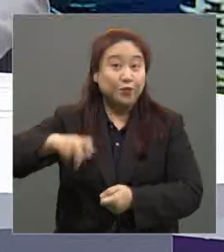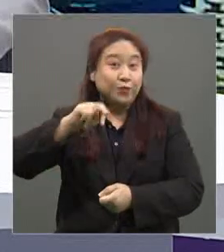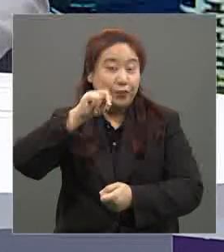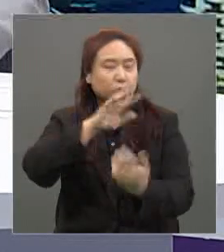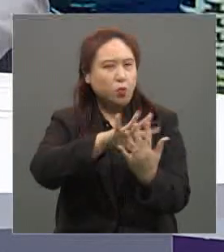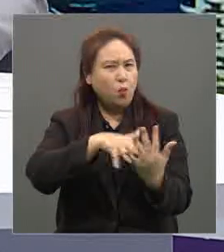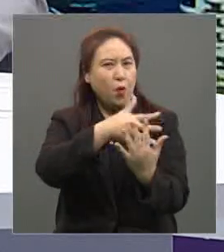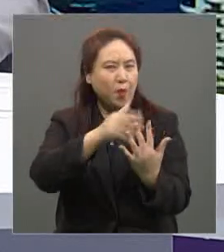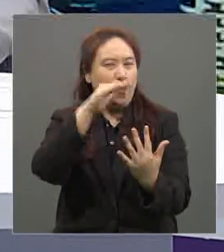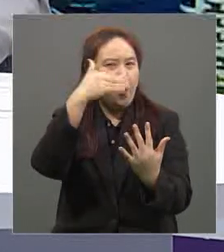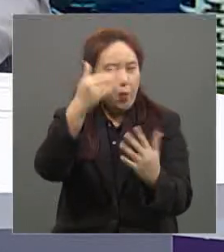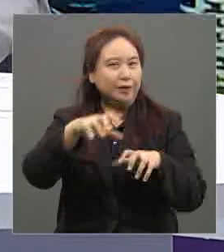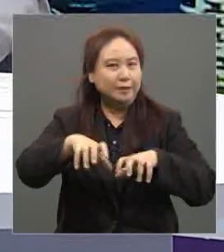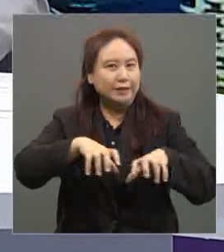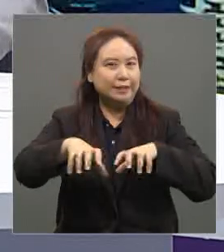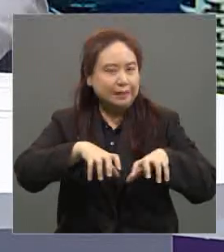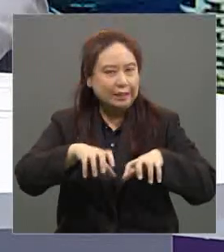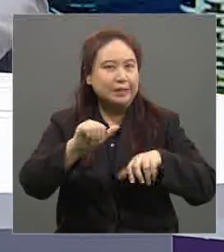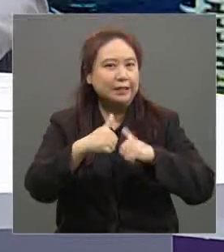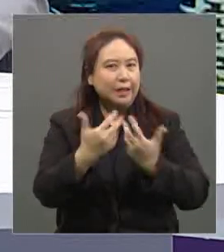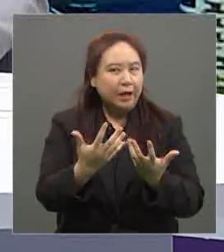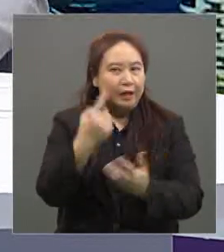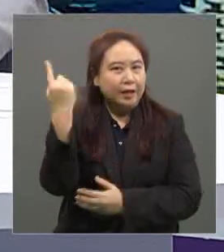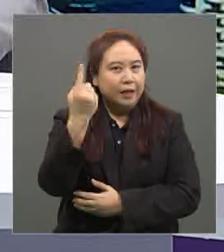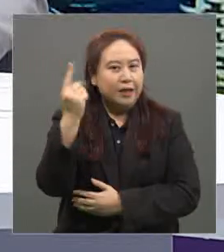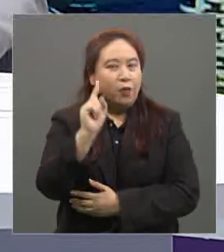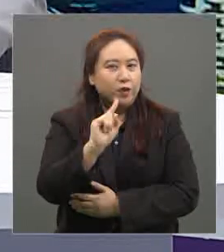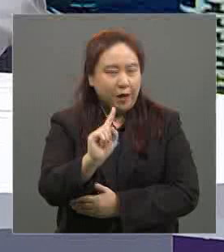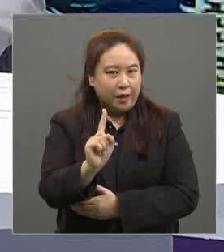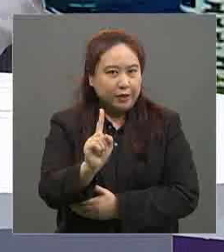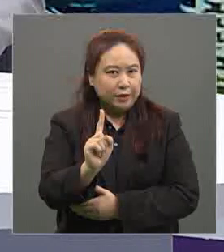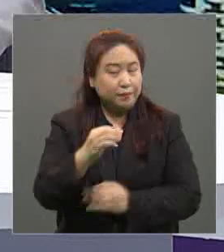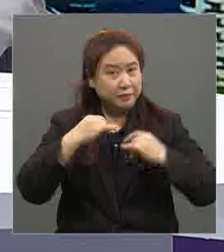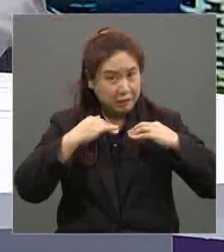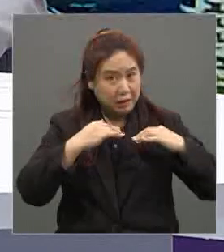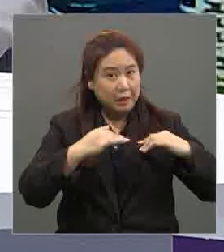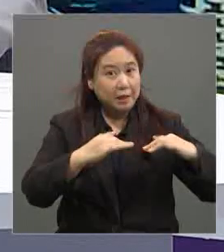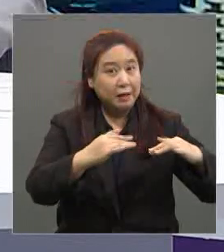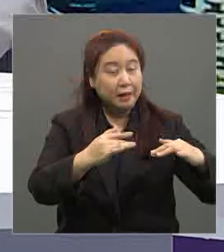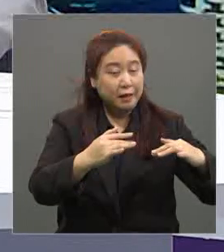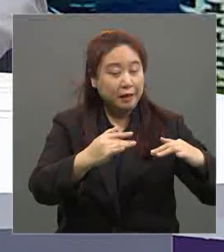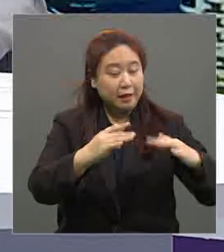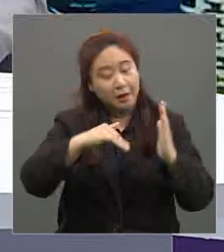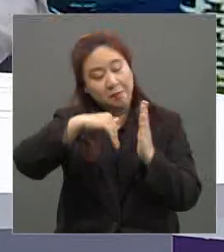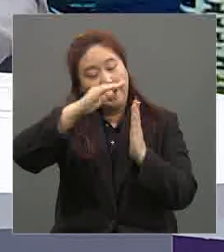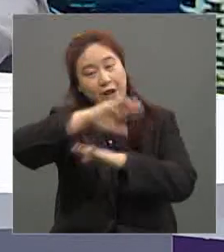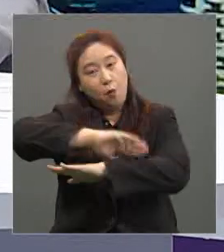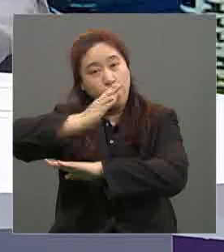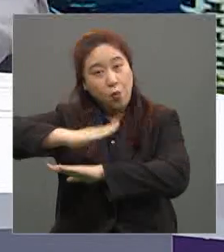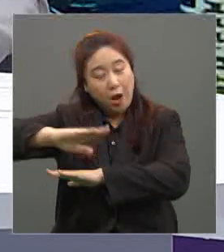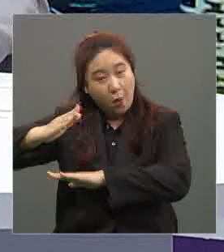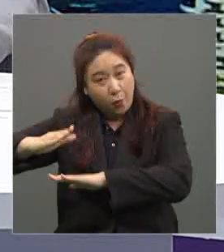เอ๊ะจะจัดลำดับกันยังไงจะไปเที่ยวไหนจะชายหาดมั้ยจะขึ้นเหนือภูเขาหรือ